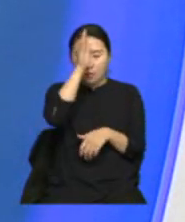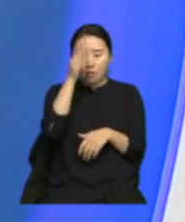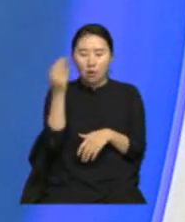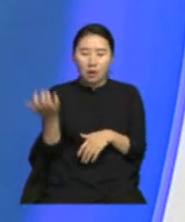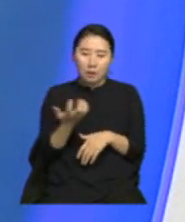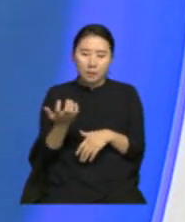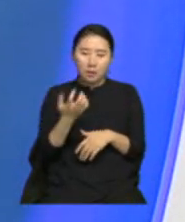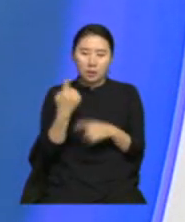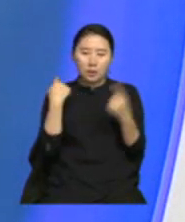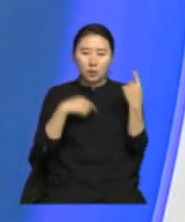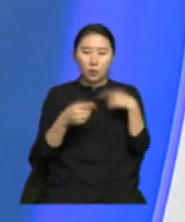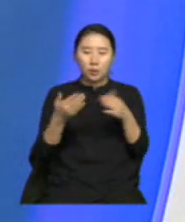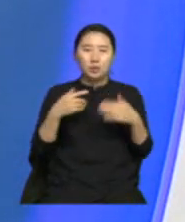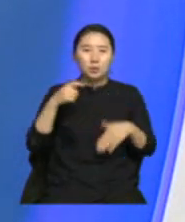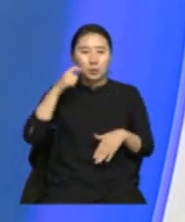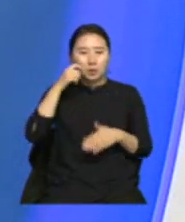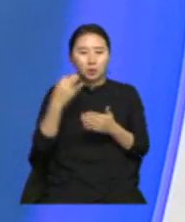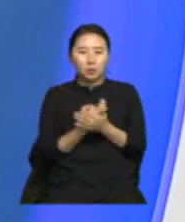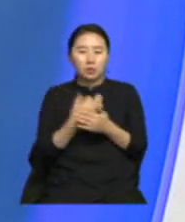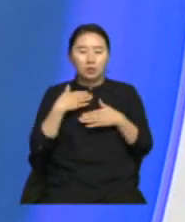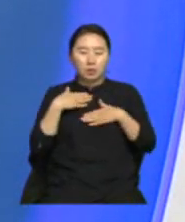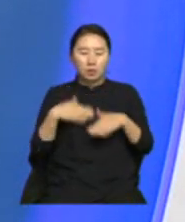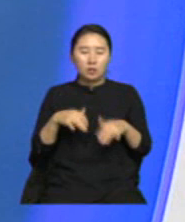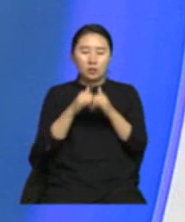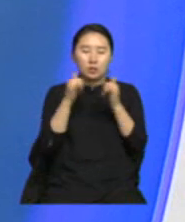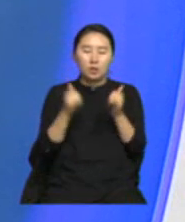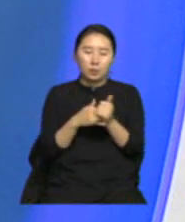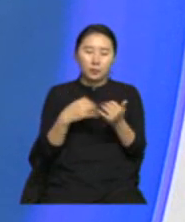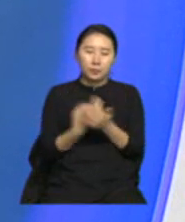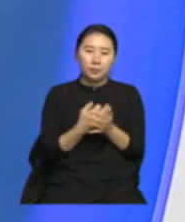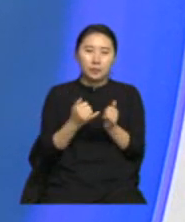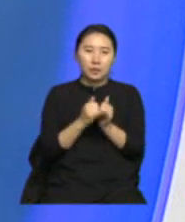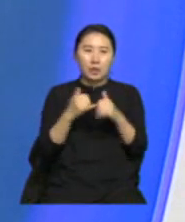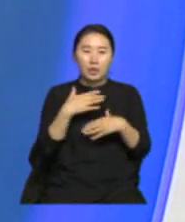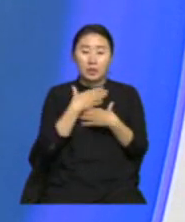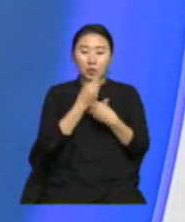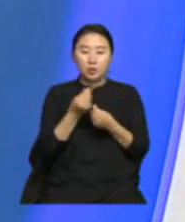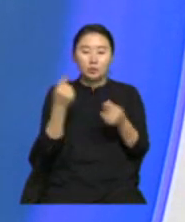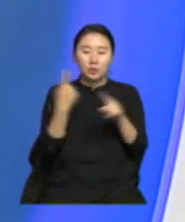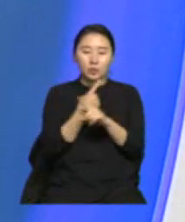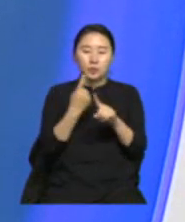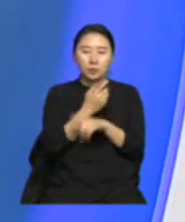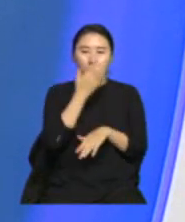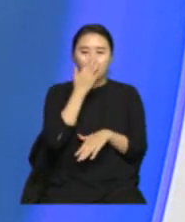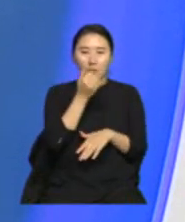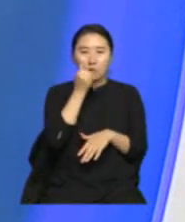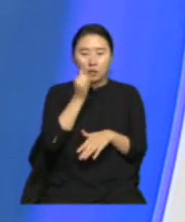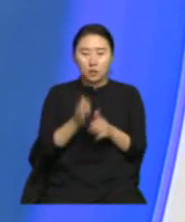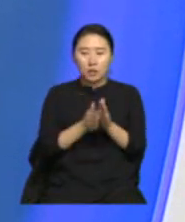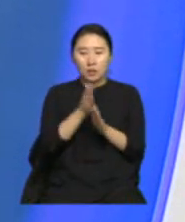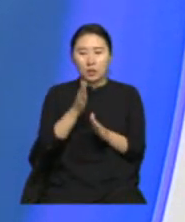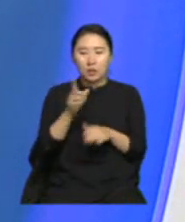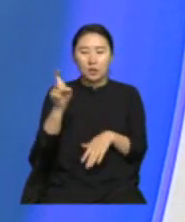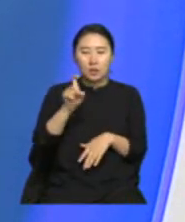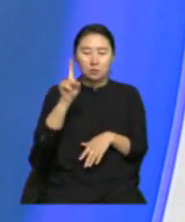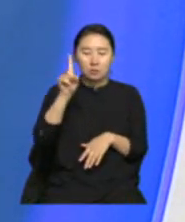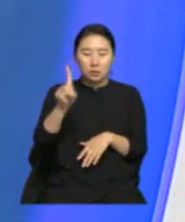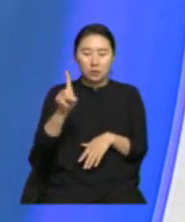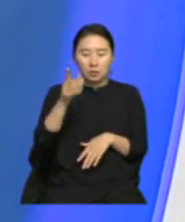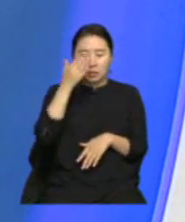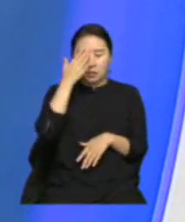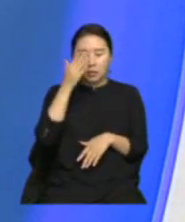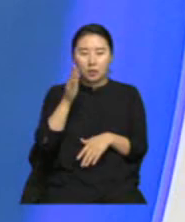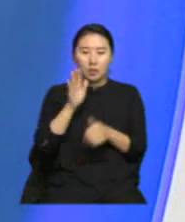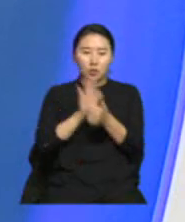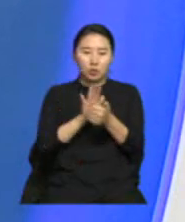부상으로 아파도 치료받지 못하는 저소득층 근로자나 사업소득자에게 안심하고 치료를 받을 수 있도록 시에서 최대 11일 동안